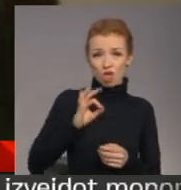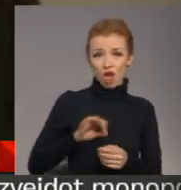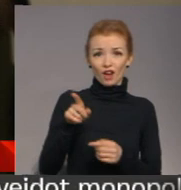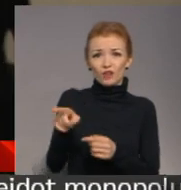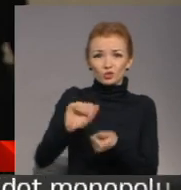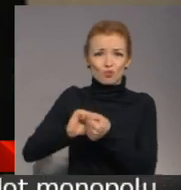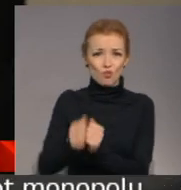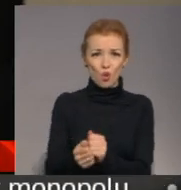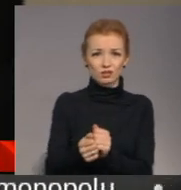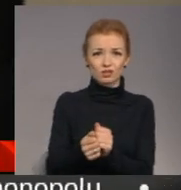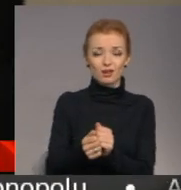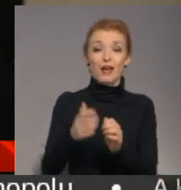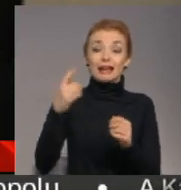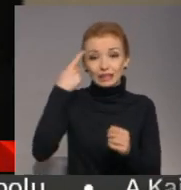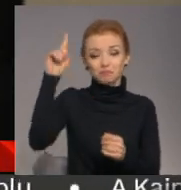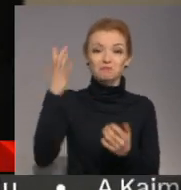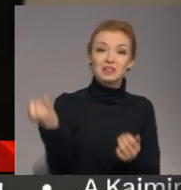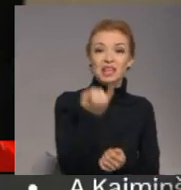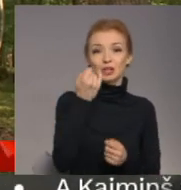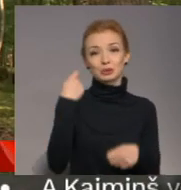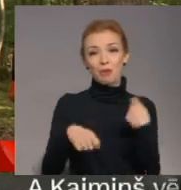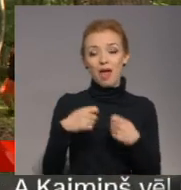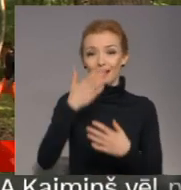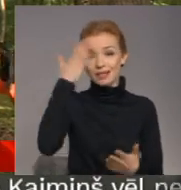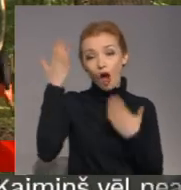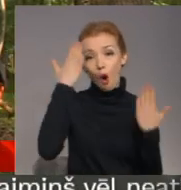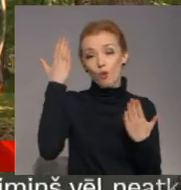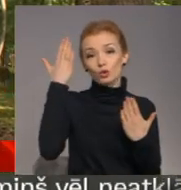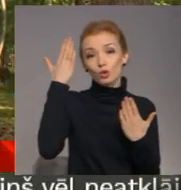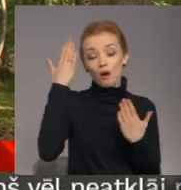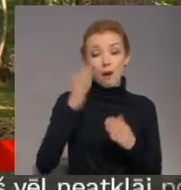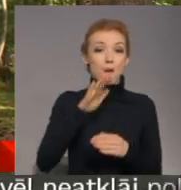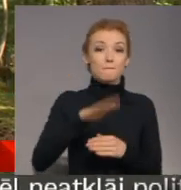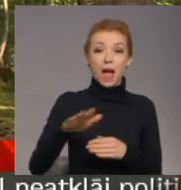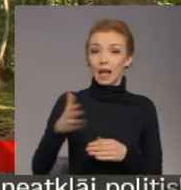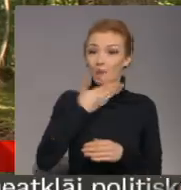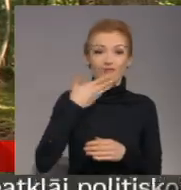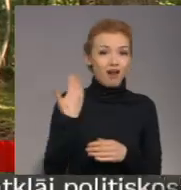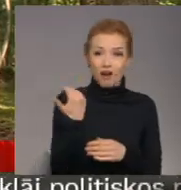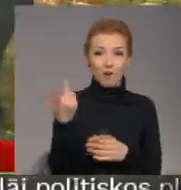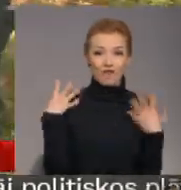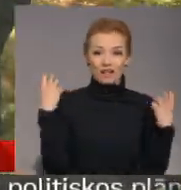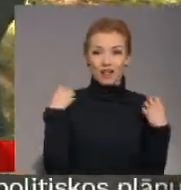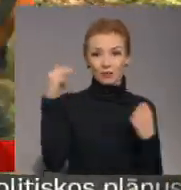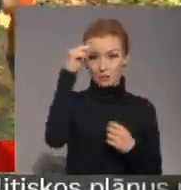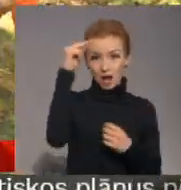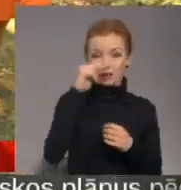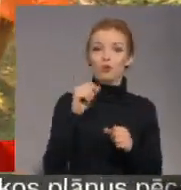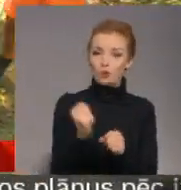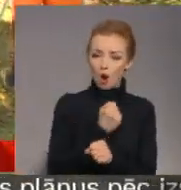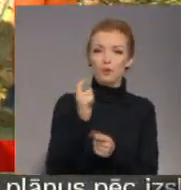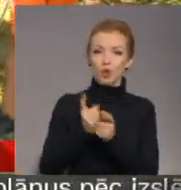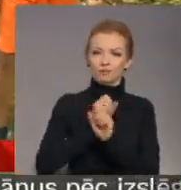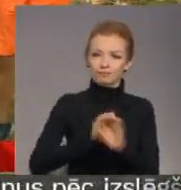Tad ir kāda tāda interesanta spēle, kāda jautra. Lai gan skolā nav veselības mācības, viņi nenogurstoši bērniem stāst par